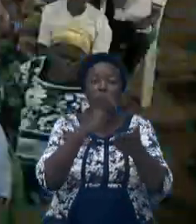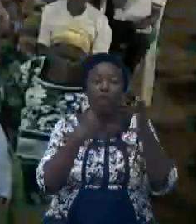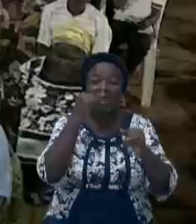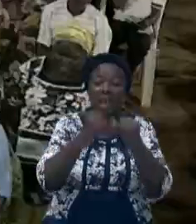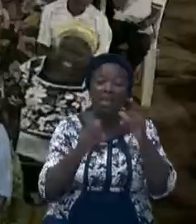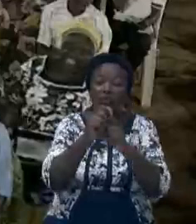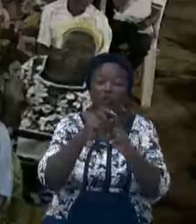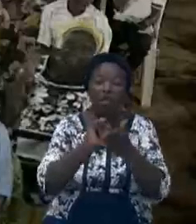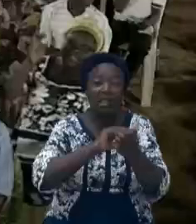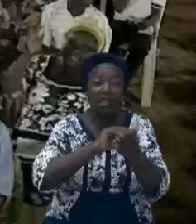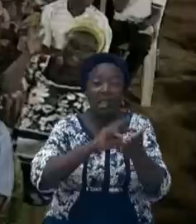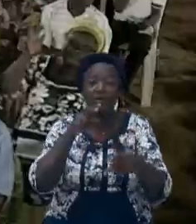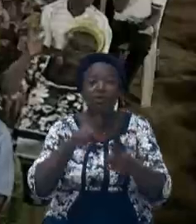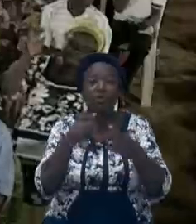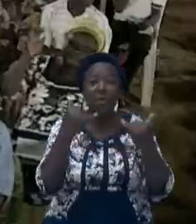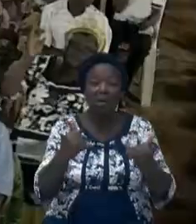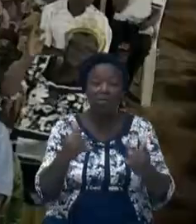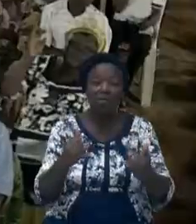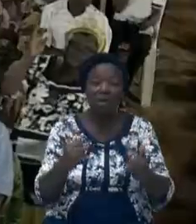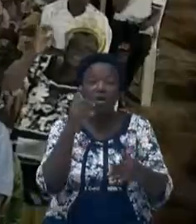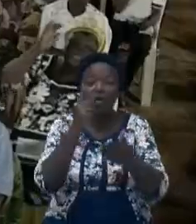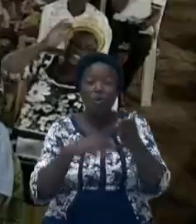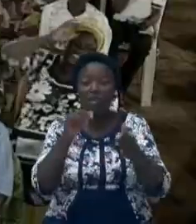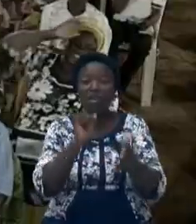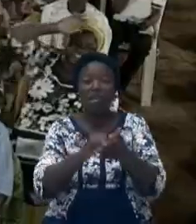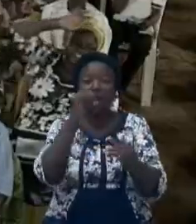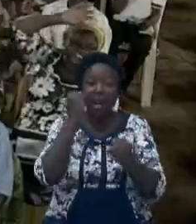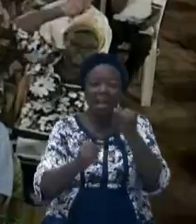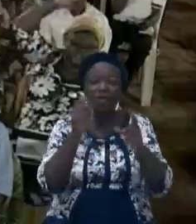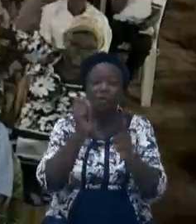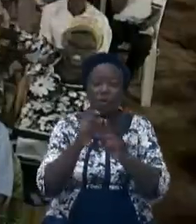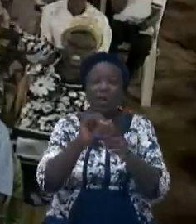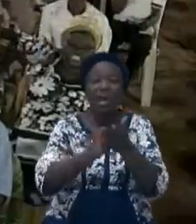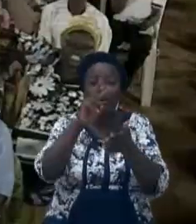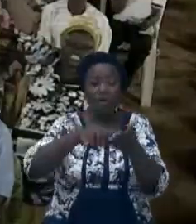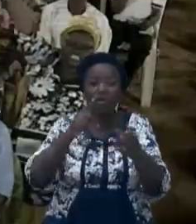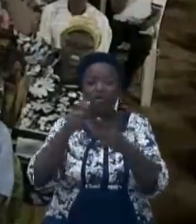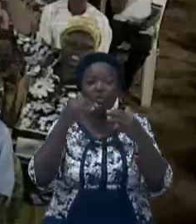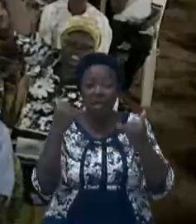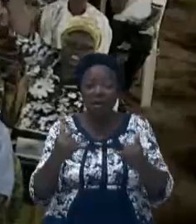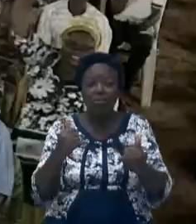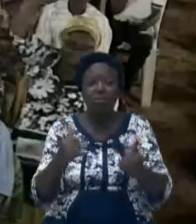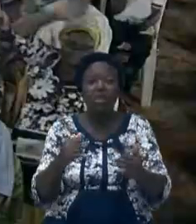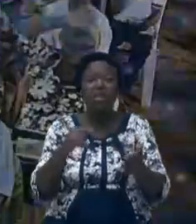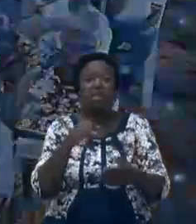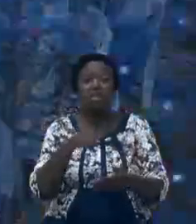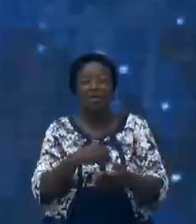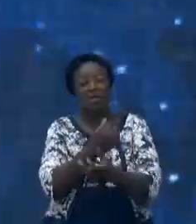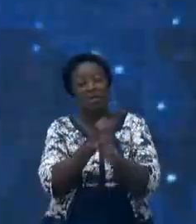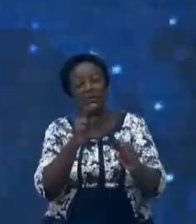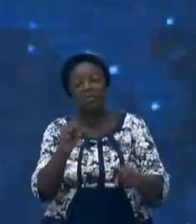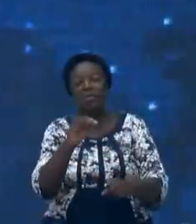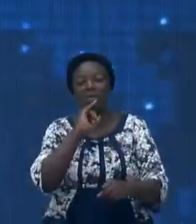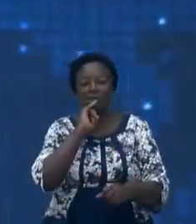gratuitement quel est le dernier mot que tu as eu la quelle le dernier mot que tu